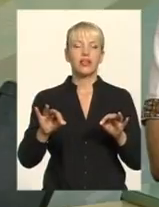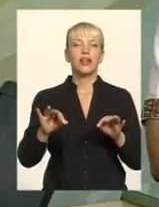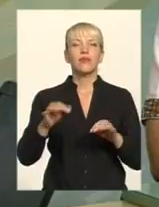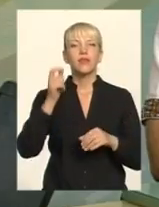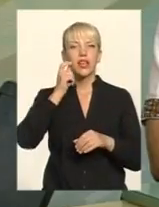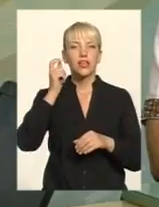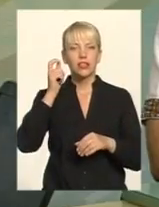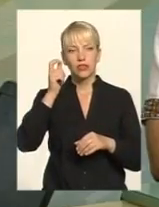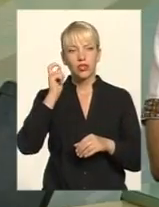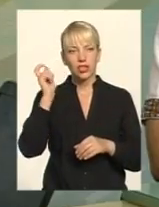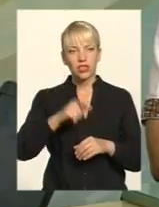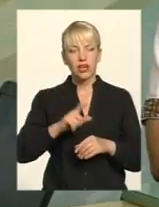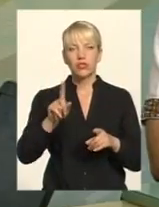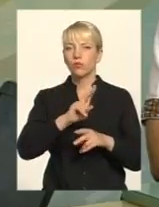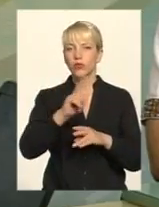нав'язував